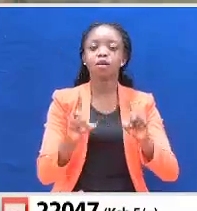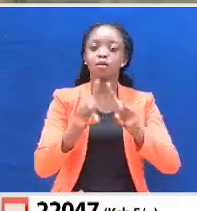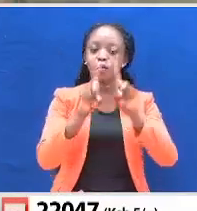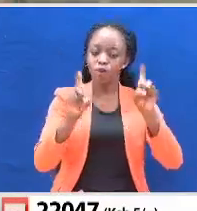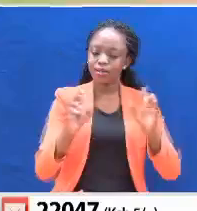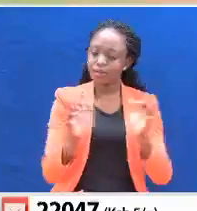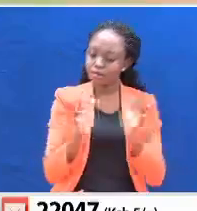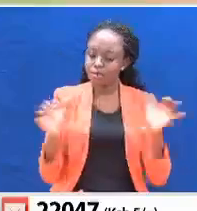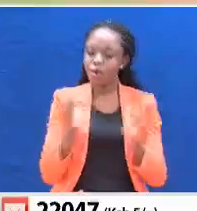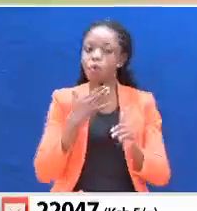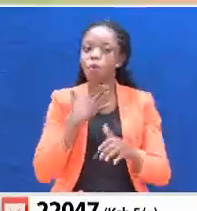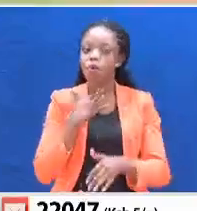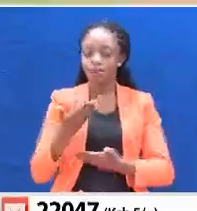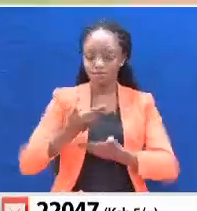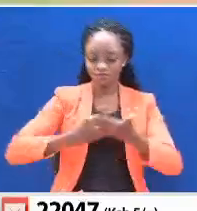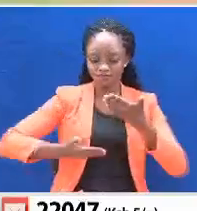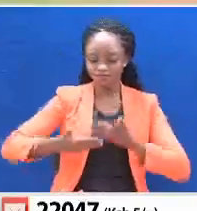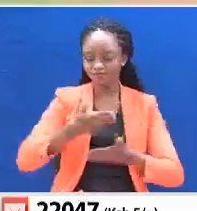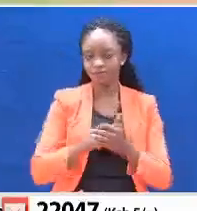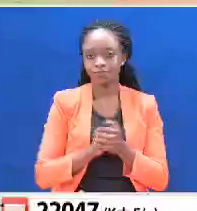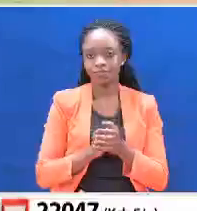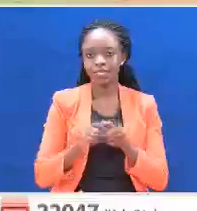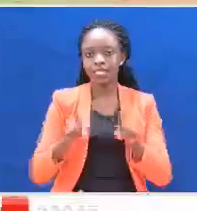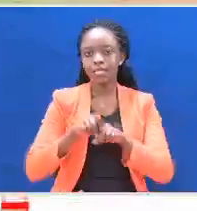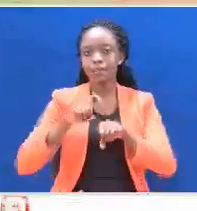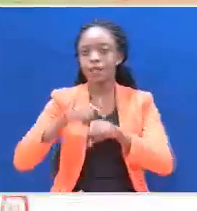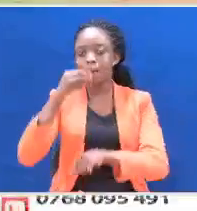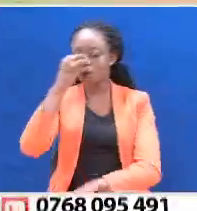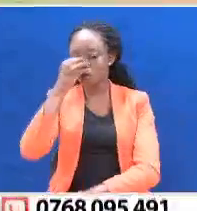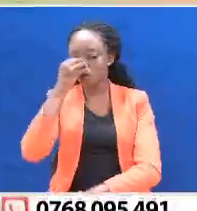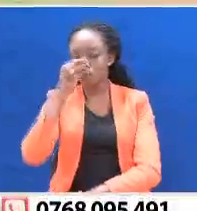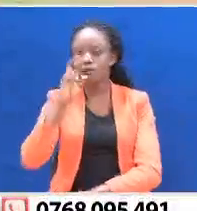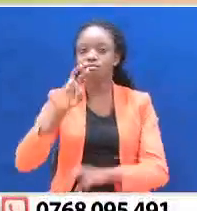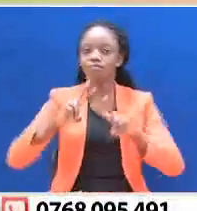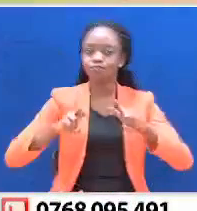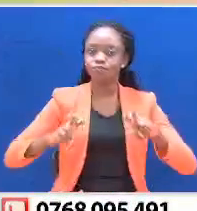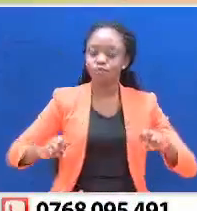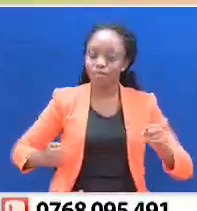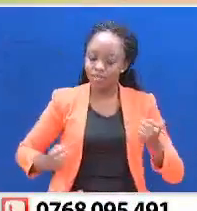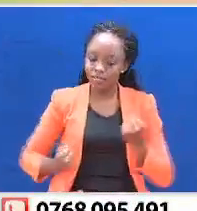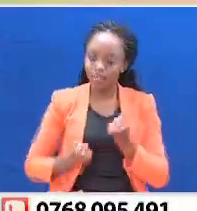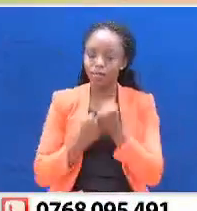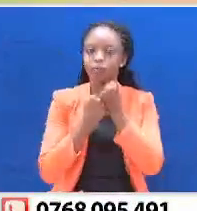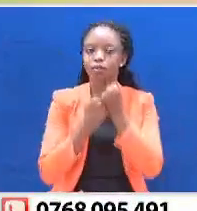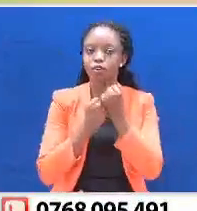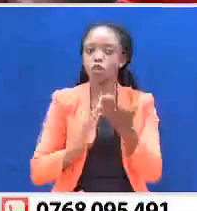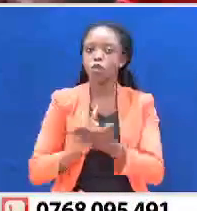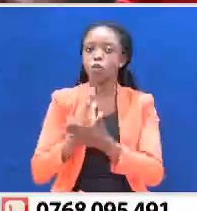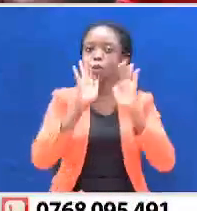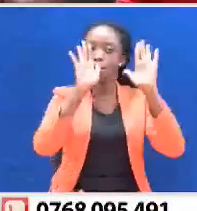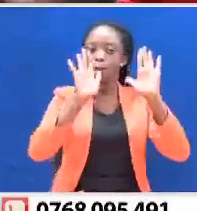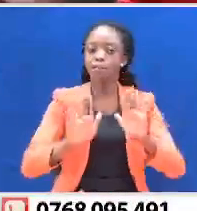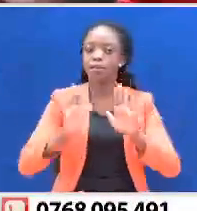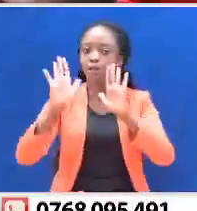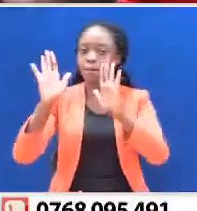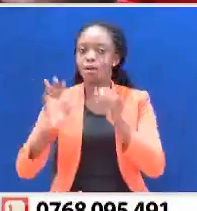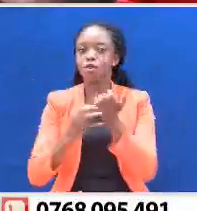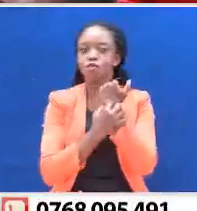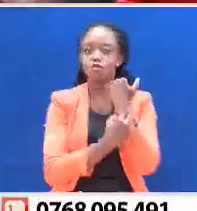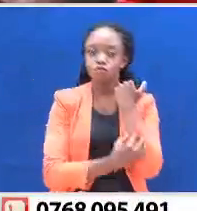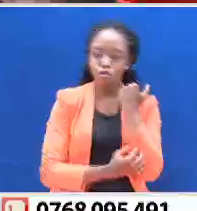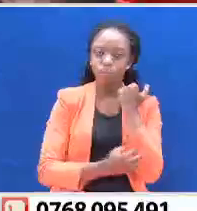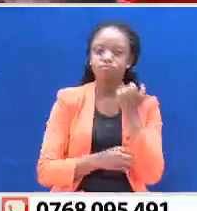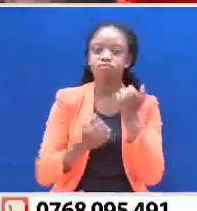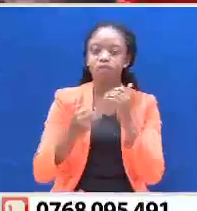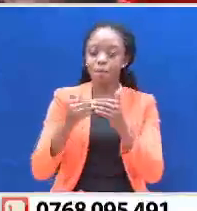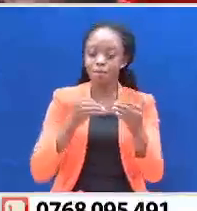tunataka tuulizane. Wakati huo huo, Ruto amezidi kutafuta uungwaji mkono chini ya kampeni za Hasla mbele ya uchaguzi